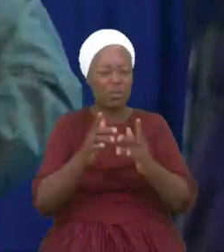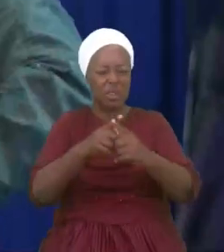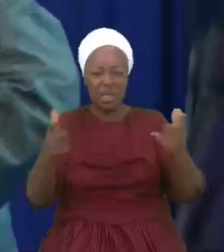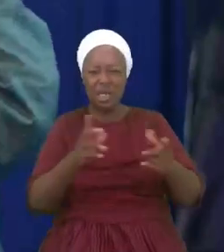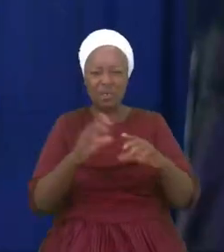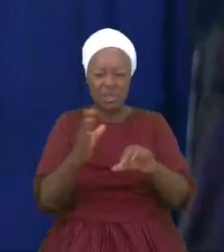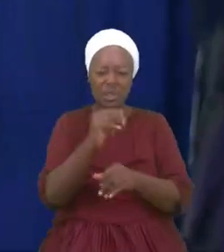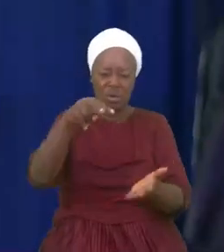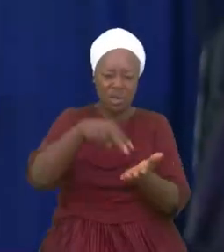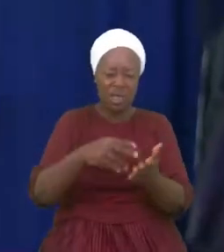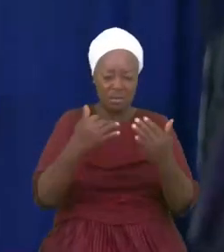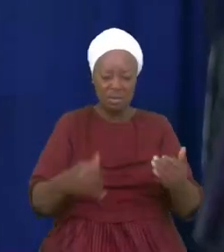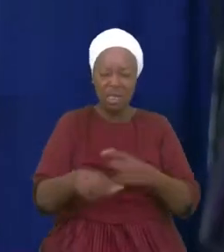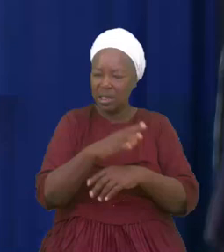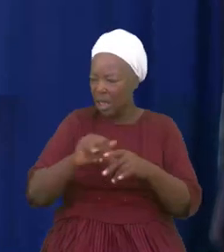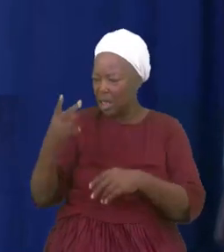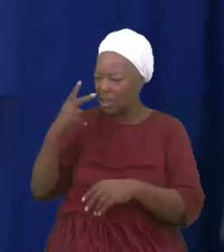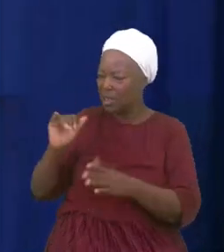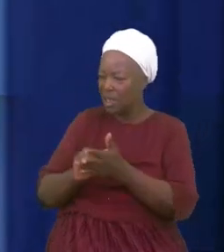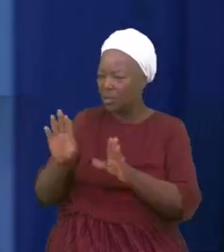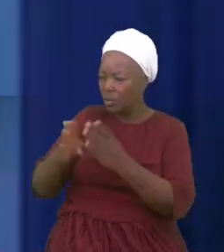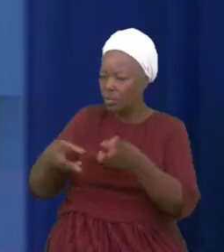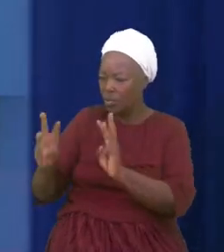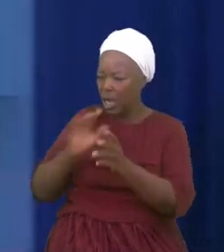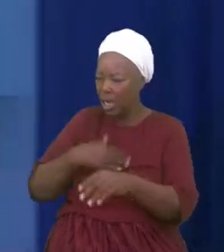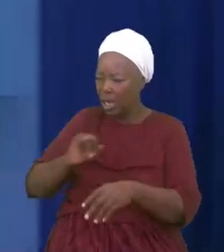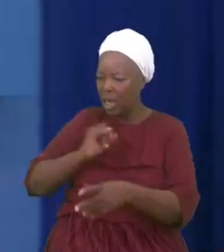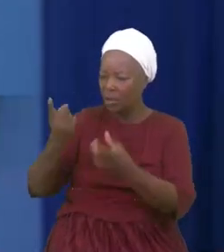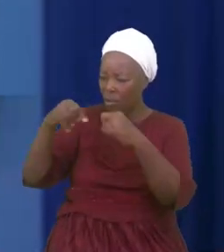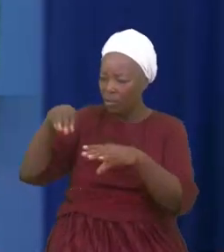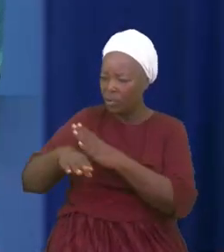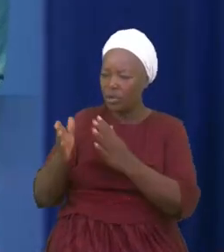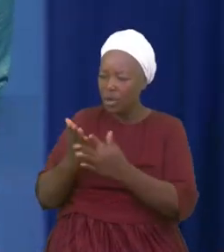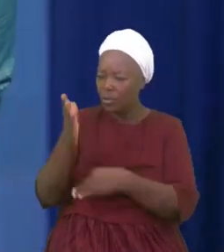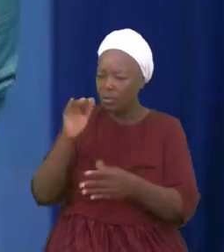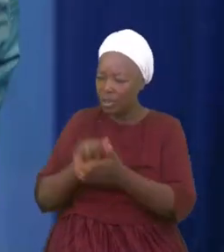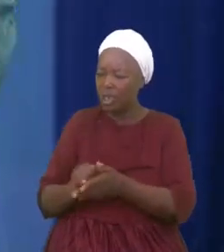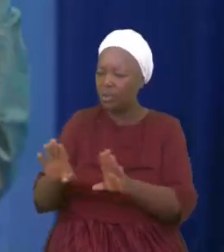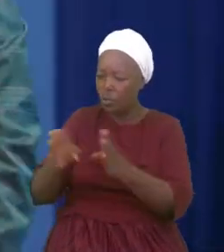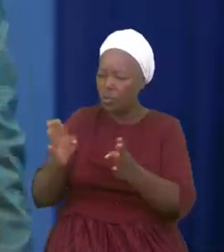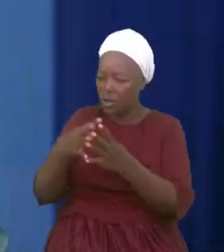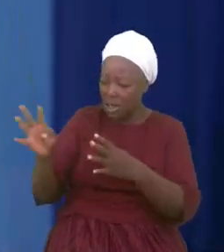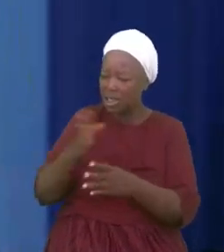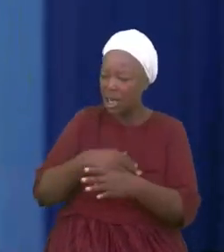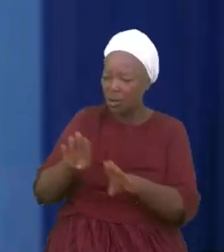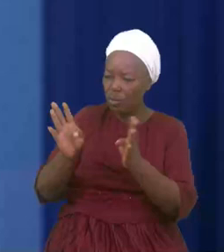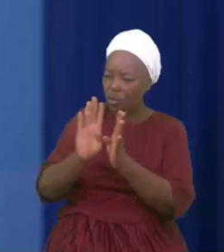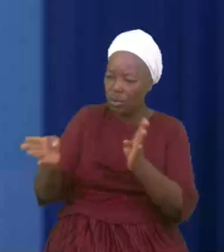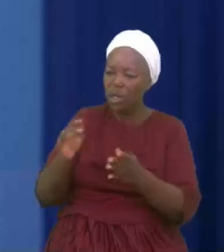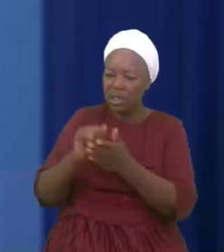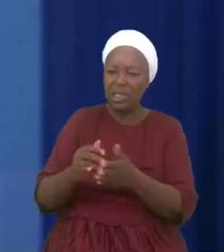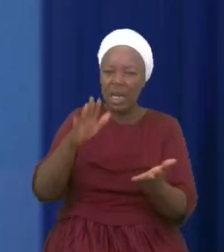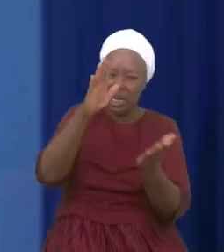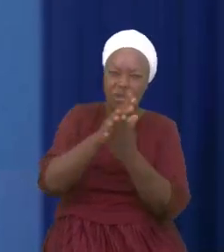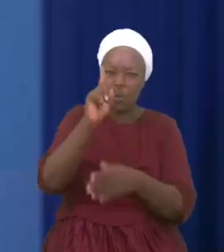années qui nous ont pas élevé vous allez regretter petit mais lorsque vous dites aujourd'hui j'ai vu la voix ouverte